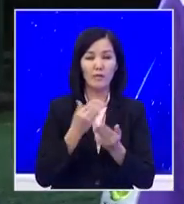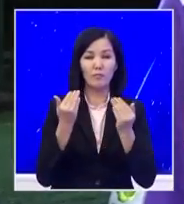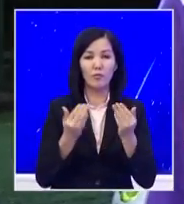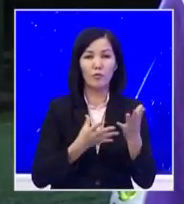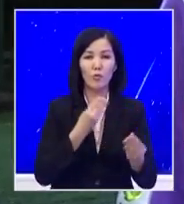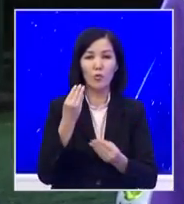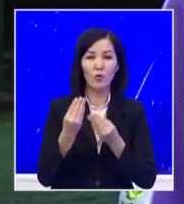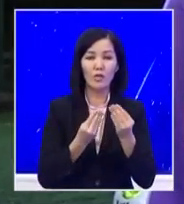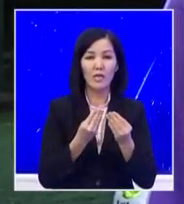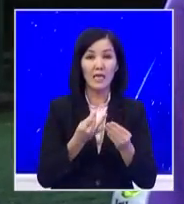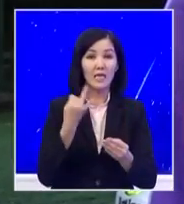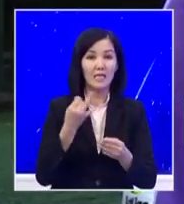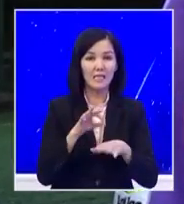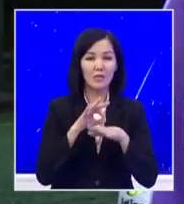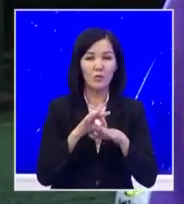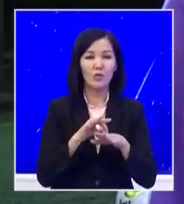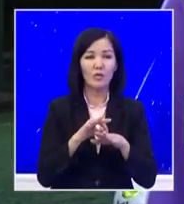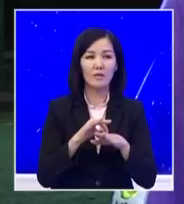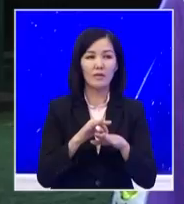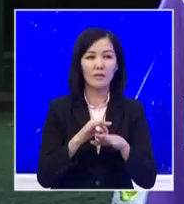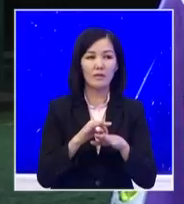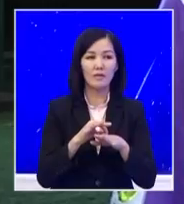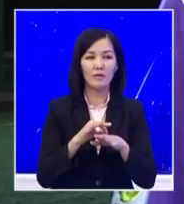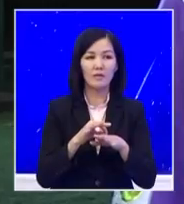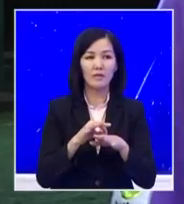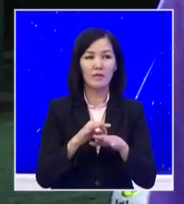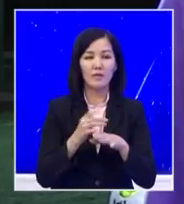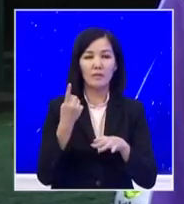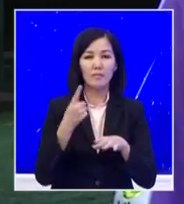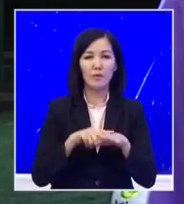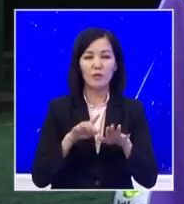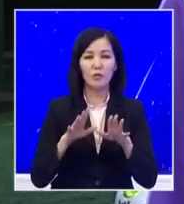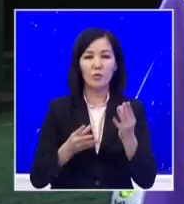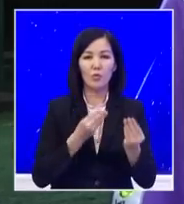өте тартысты өттік десек болады. Өйткені бірінші ойында